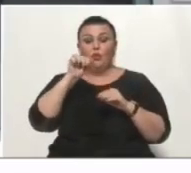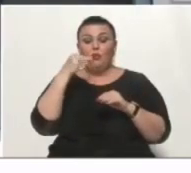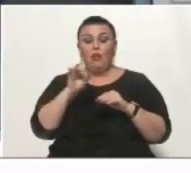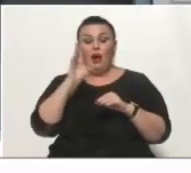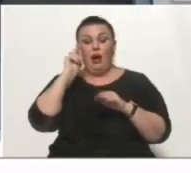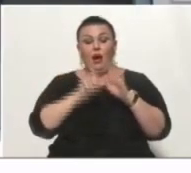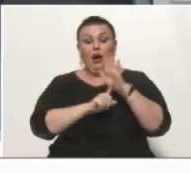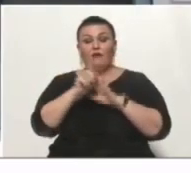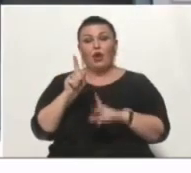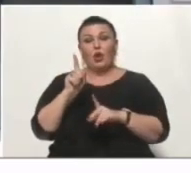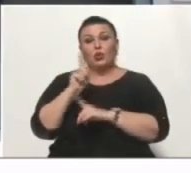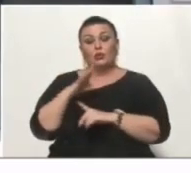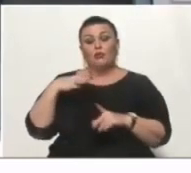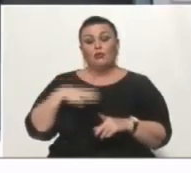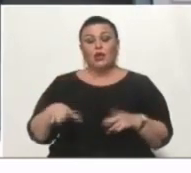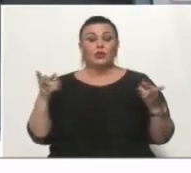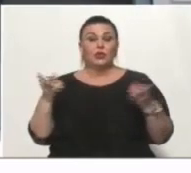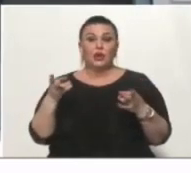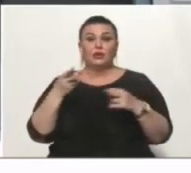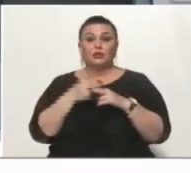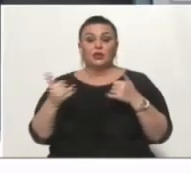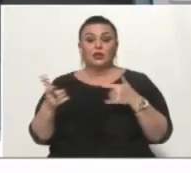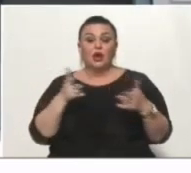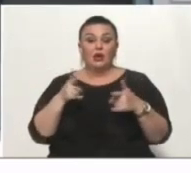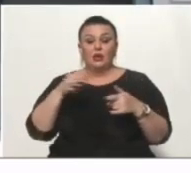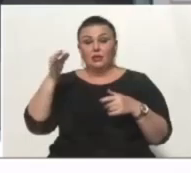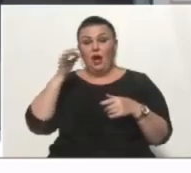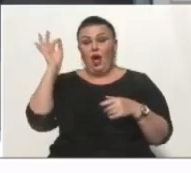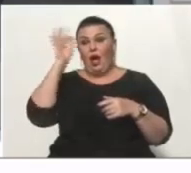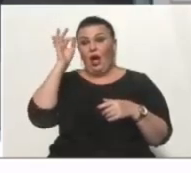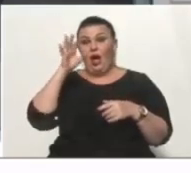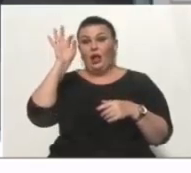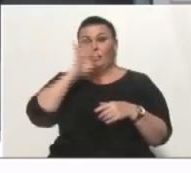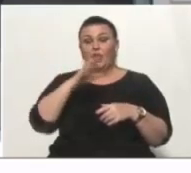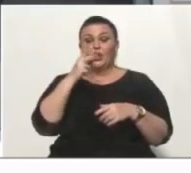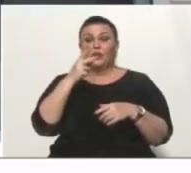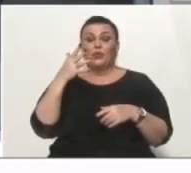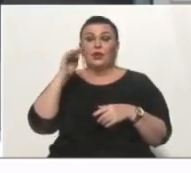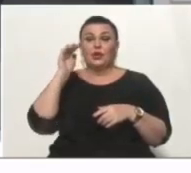ayının əvvəlini gözləmək məcburiyyətindəyik. Hazırda xatırladım ki, Almaniyada